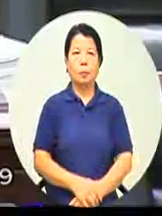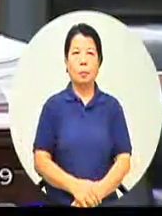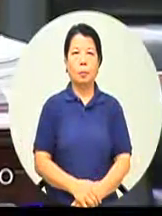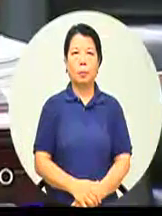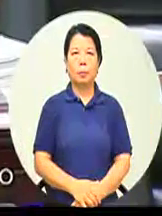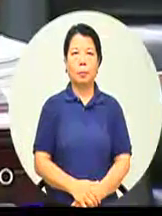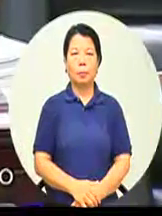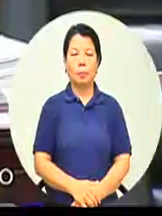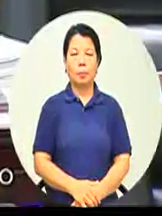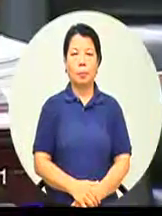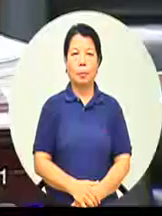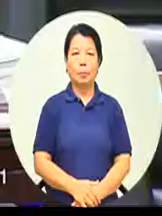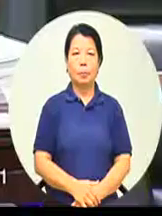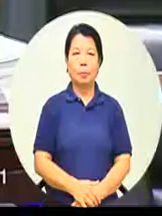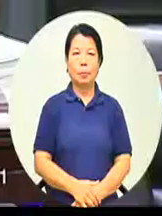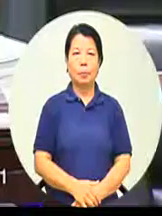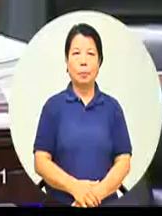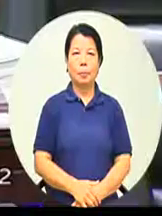来，